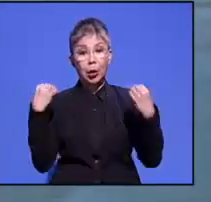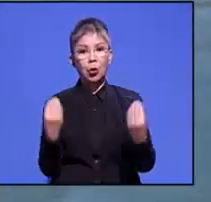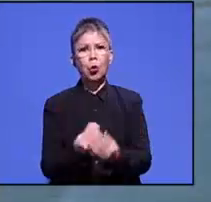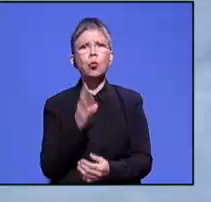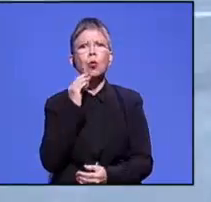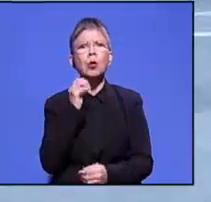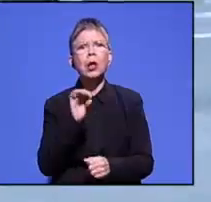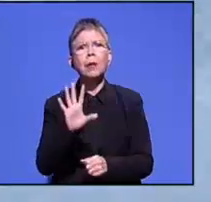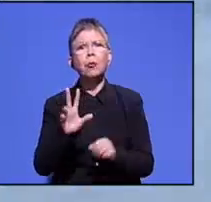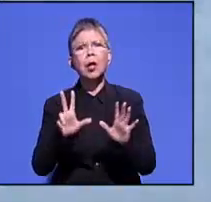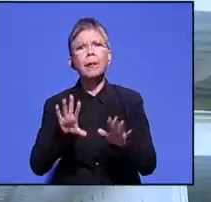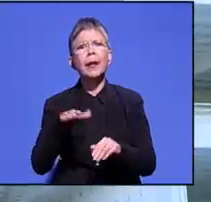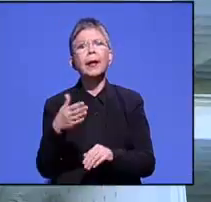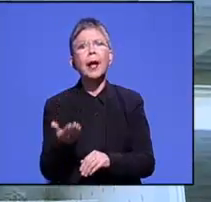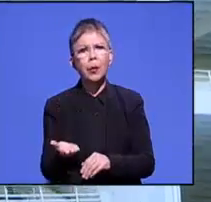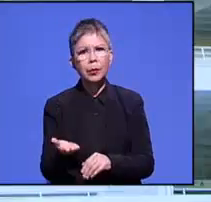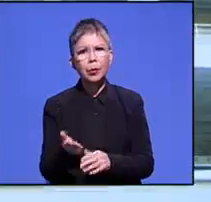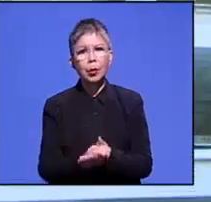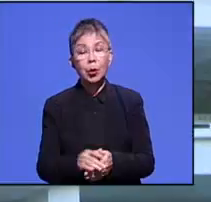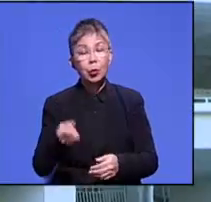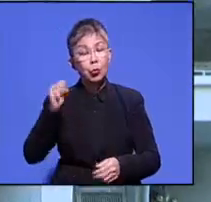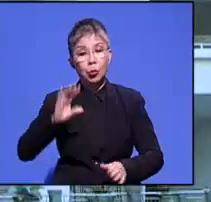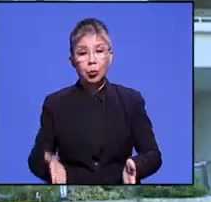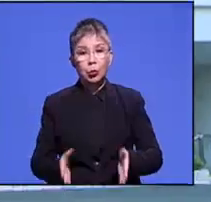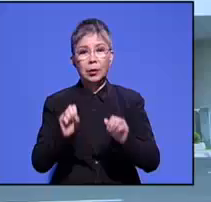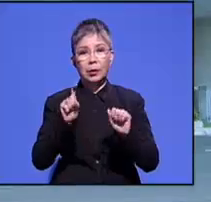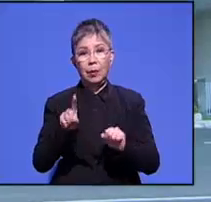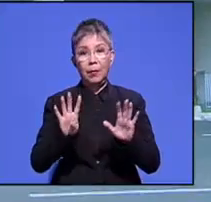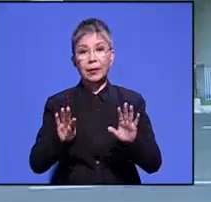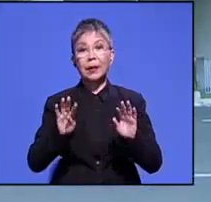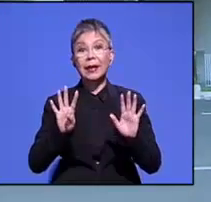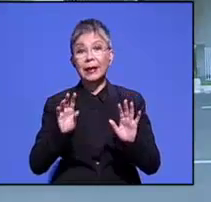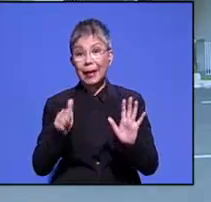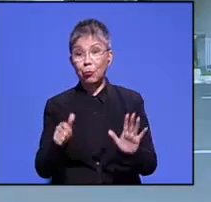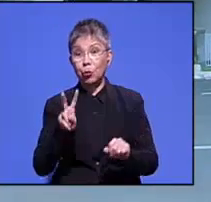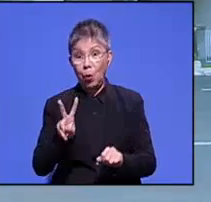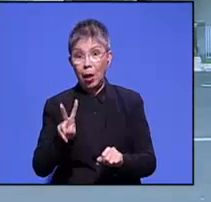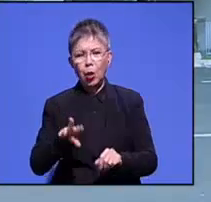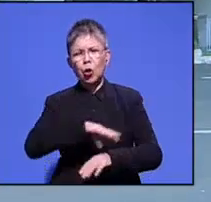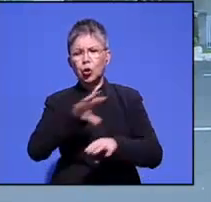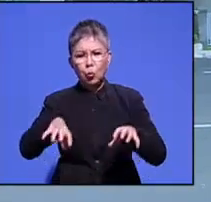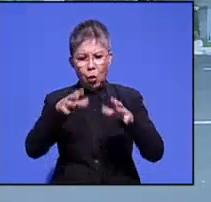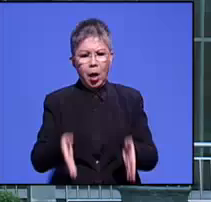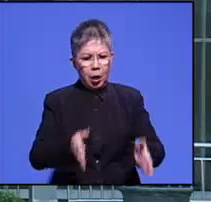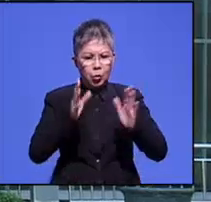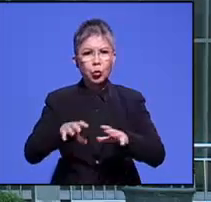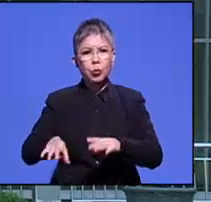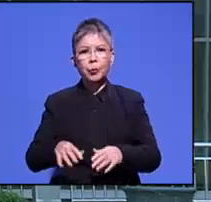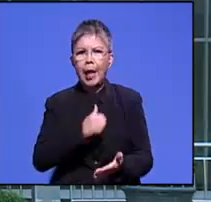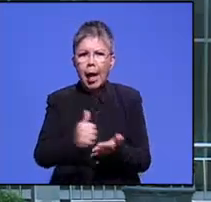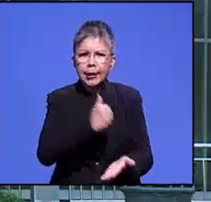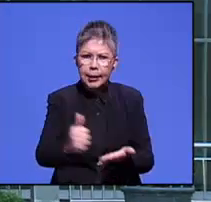berumur 58 tahun ini sejak dibangun tahun 1962 semua bangunan di sini masih otentik pemirsa